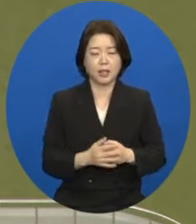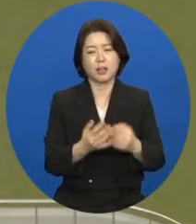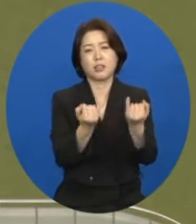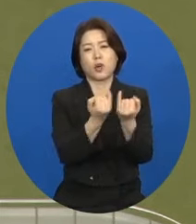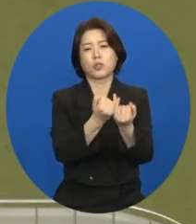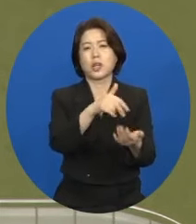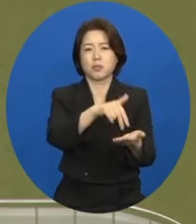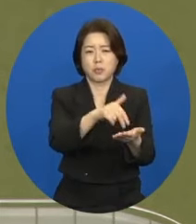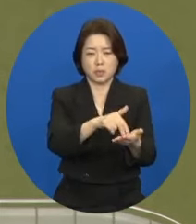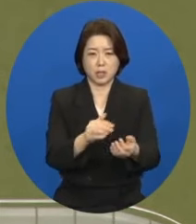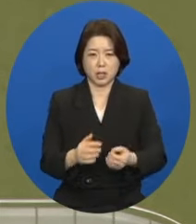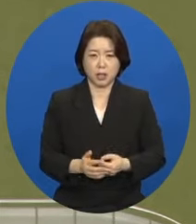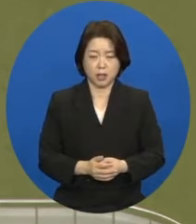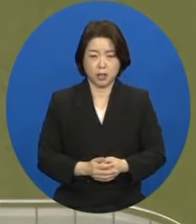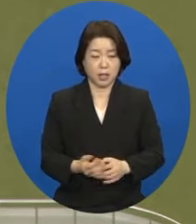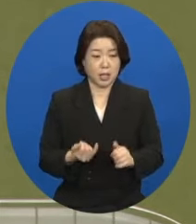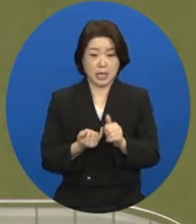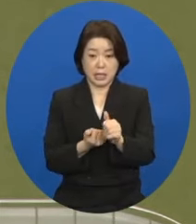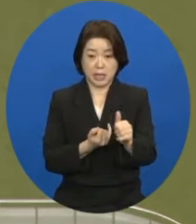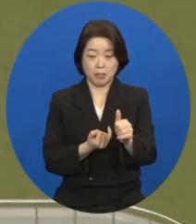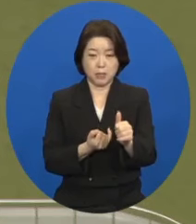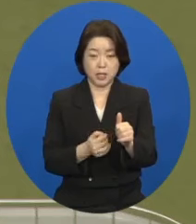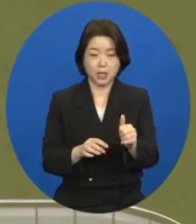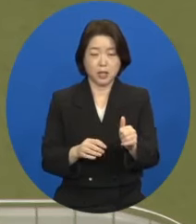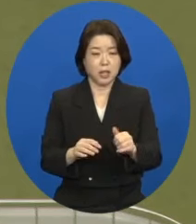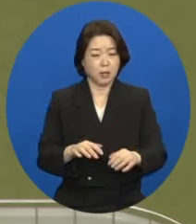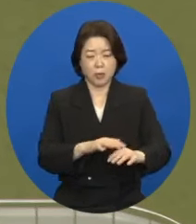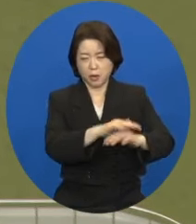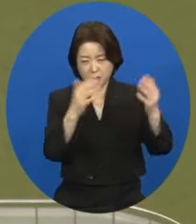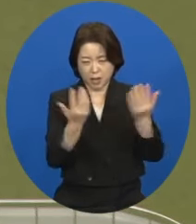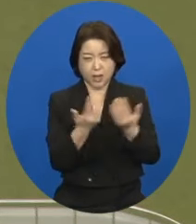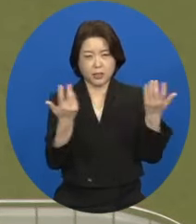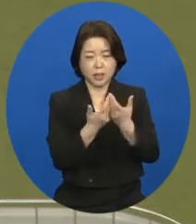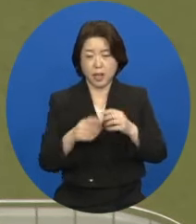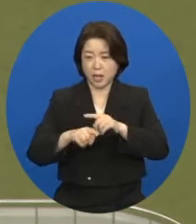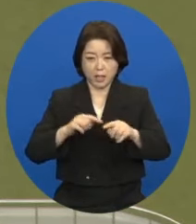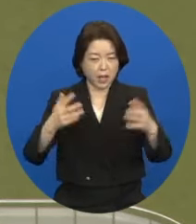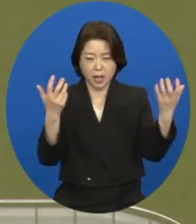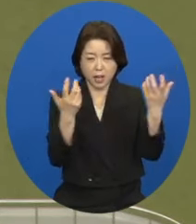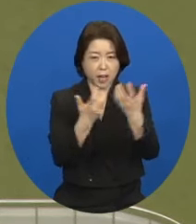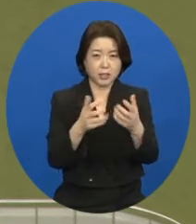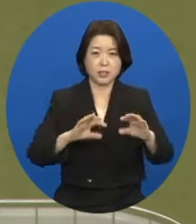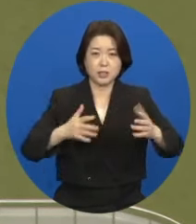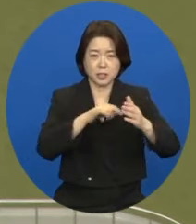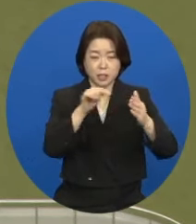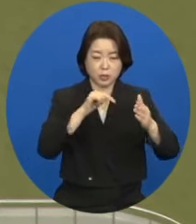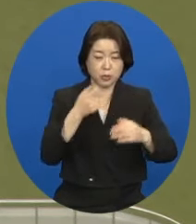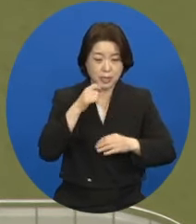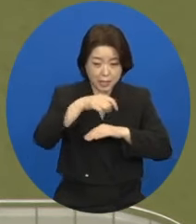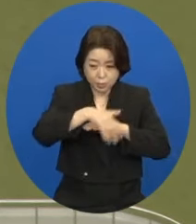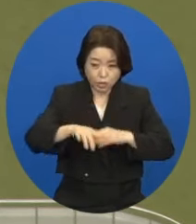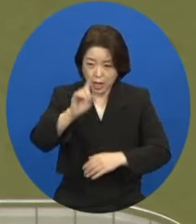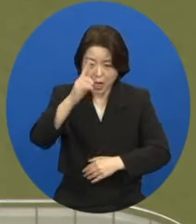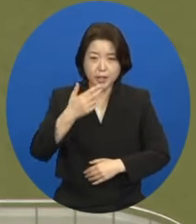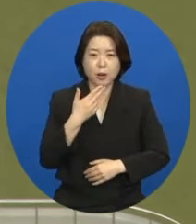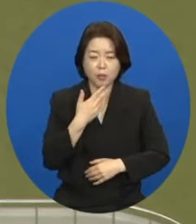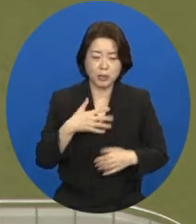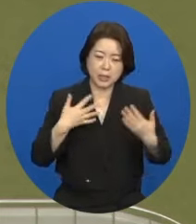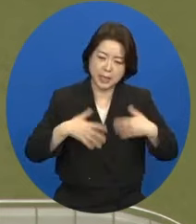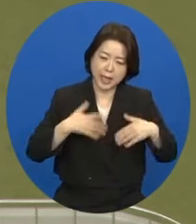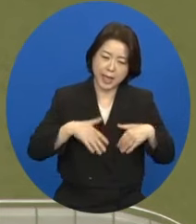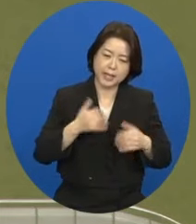여인입니다. 남자들은 세상, 칼로 가득 찬 세상 속에서 무기 하나 없는 연약한 여인인데